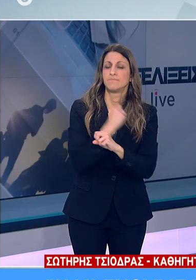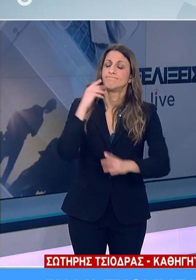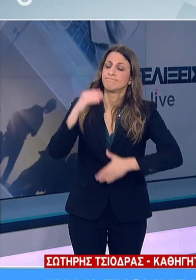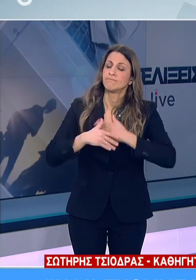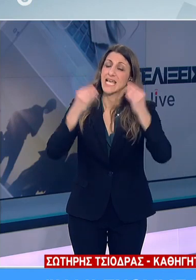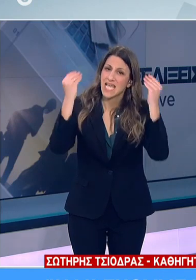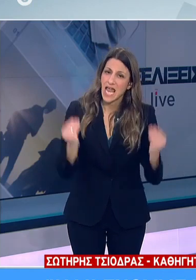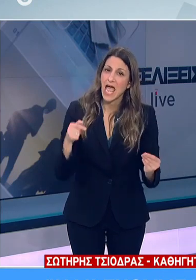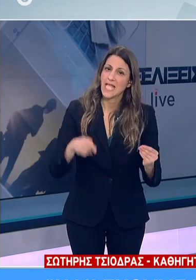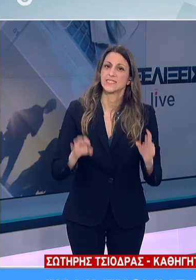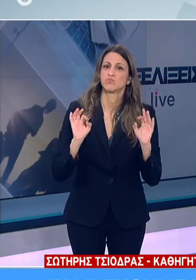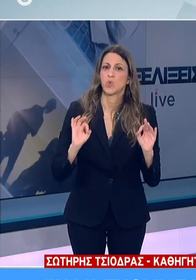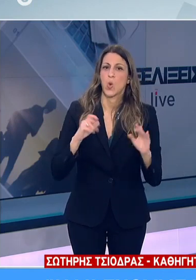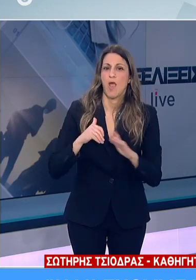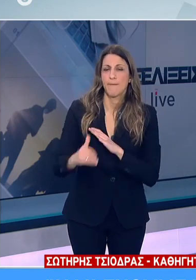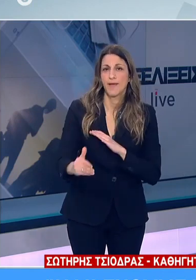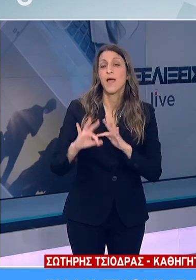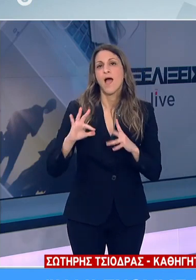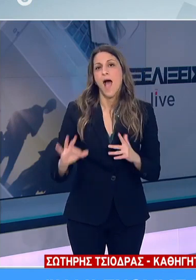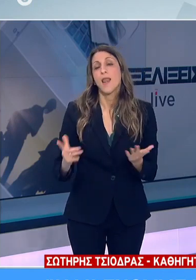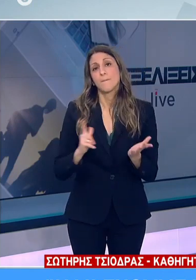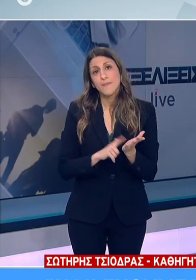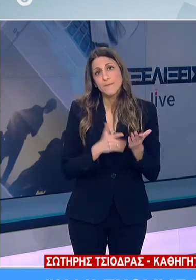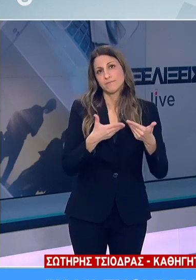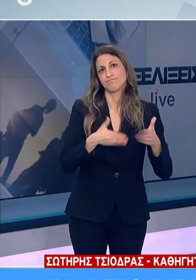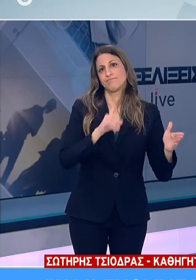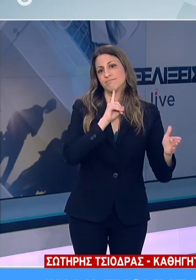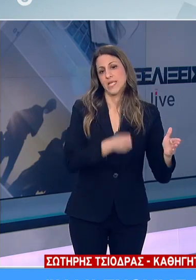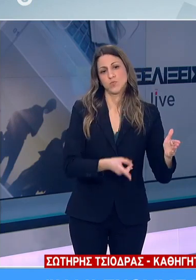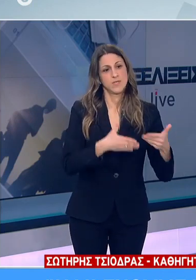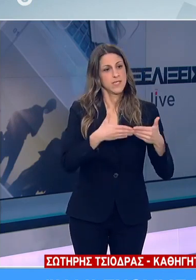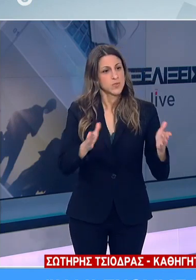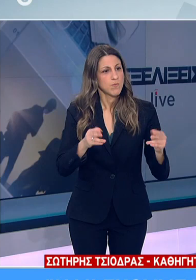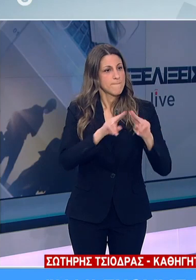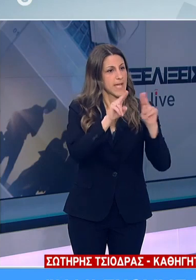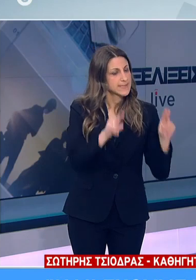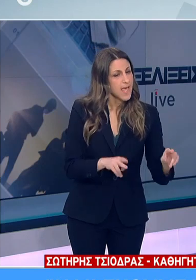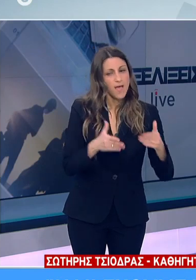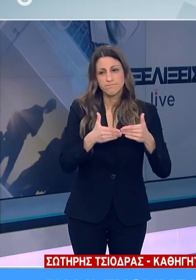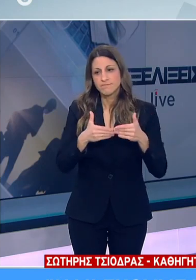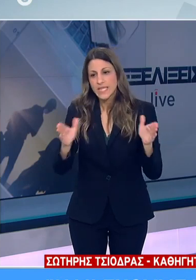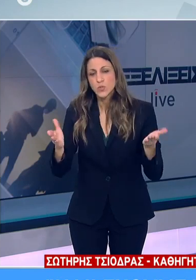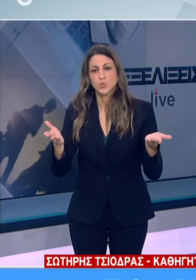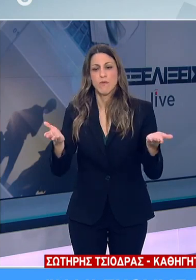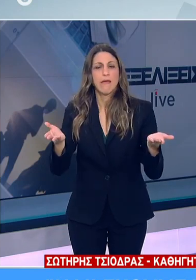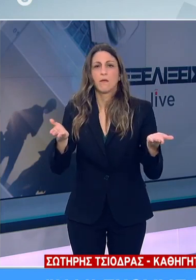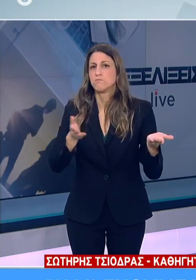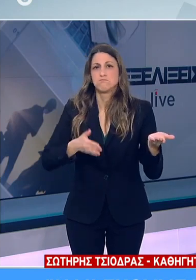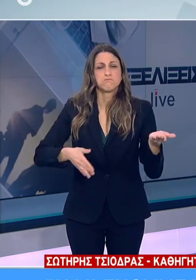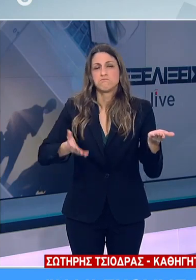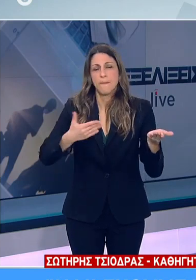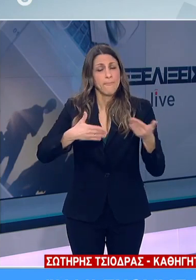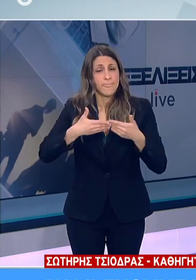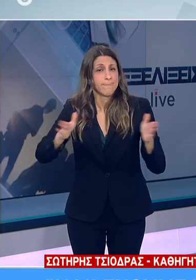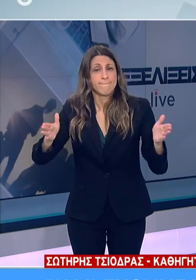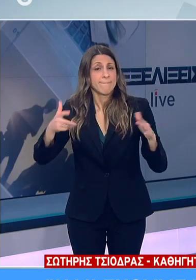προχωρήσουμε έτσι. Αλλά σταδιακά η κοινωνία πρέπει να ανοίξει. Έτσι. Είναι αδύνατον να μείνεις περιορισμένος